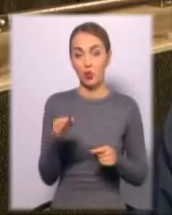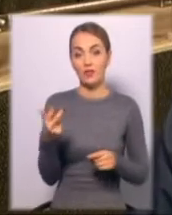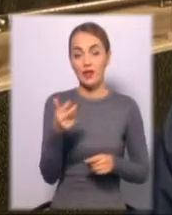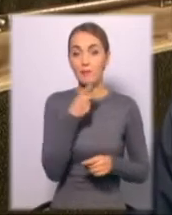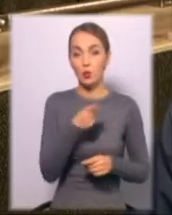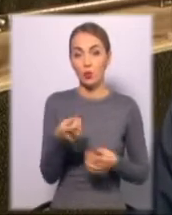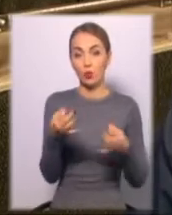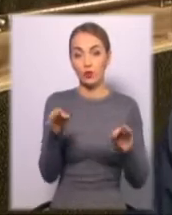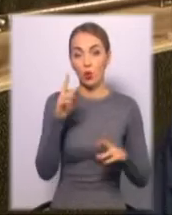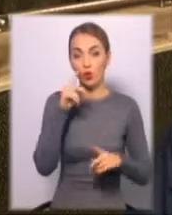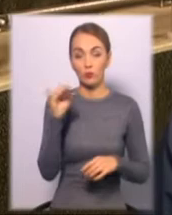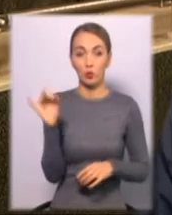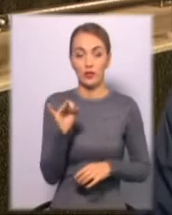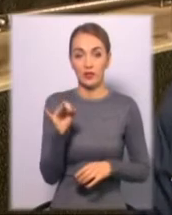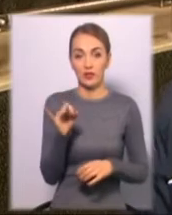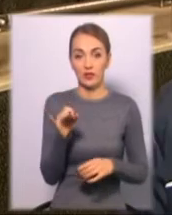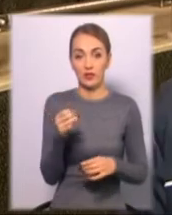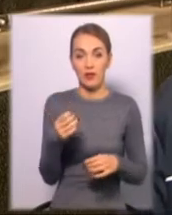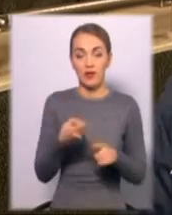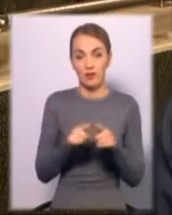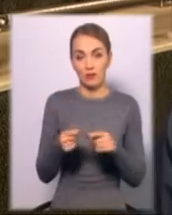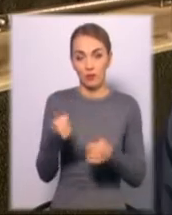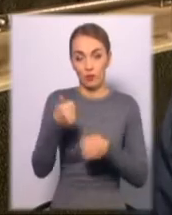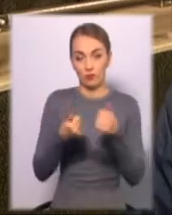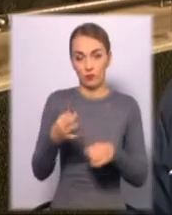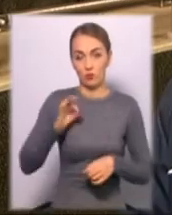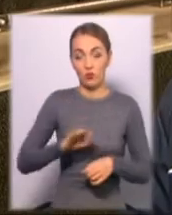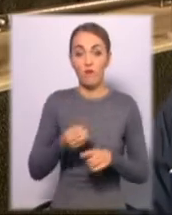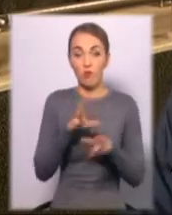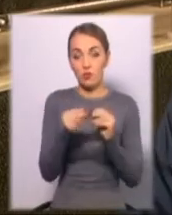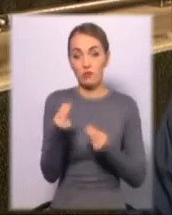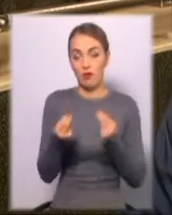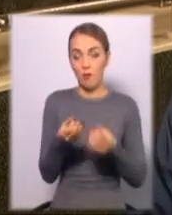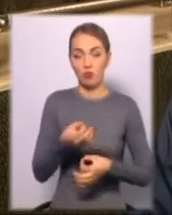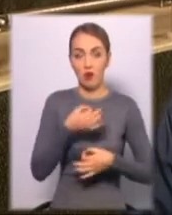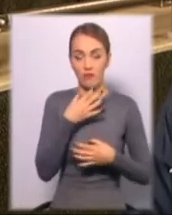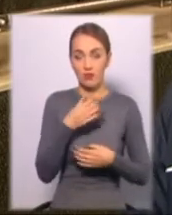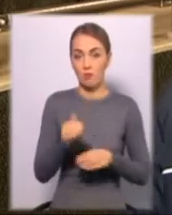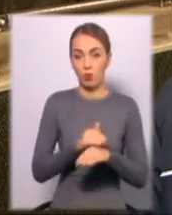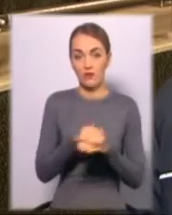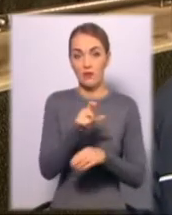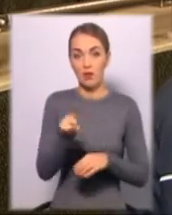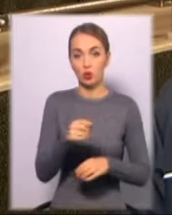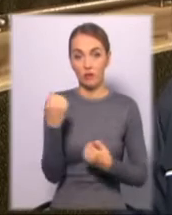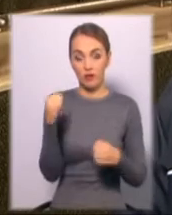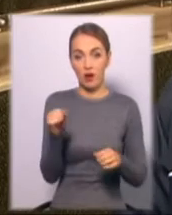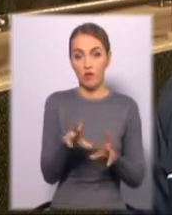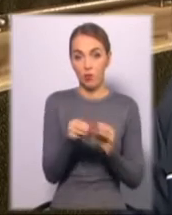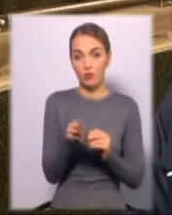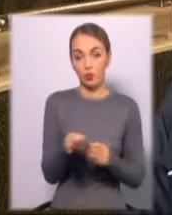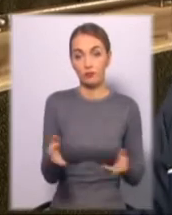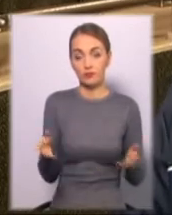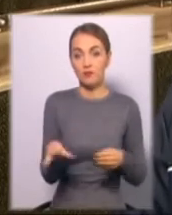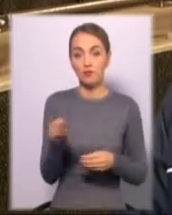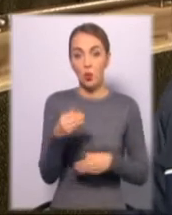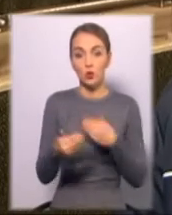3-м периоде допустили ошибку, и «Дженералс» одним воспользовался. А, в общем-то, игра понравилась. Молодцы ребята, что выиграли. В общем-то, все